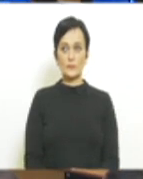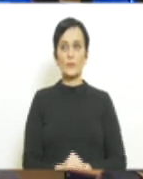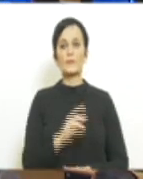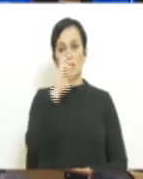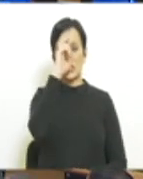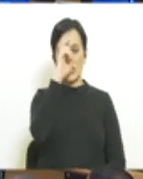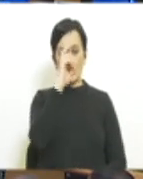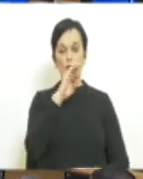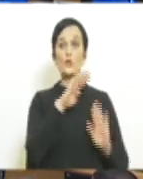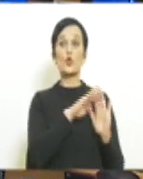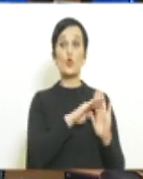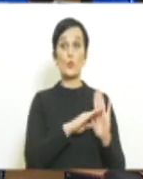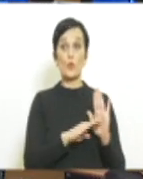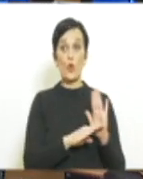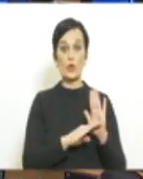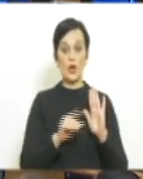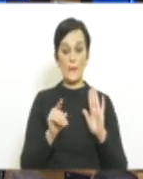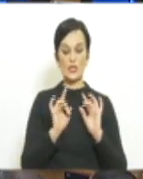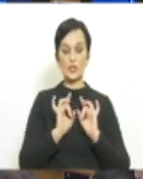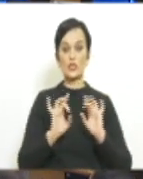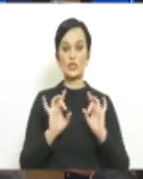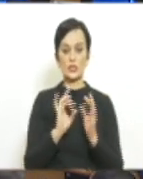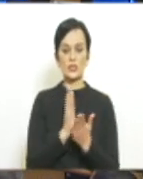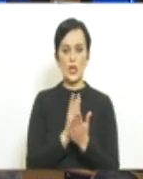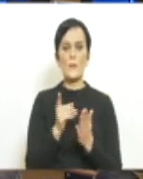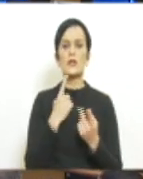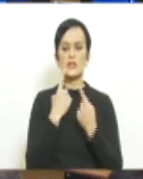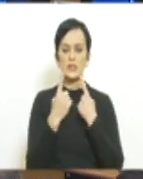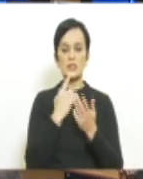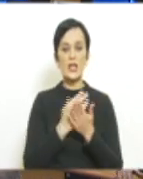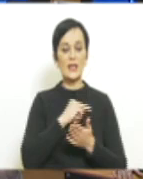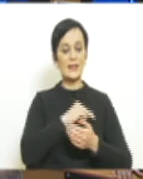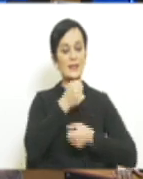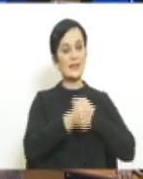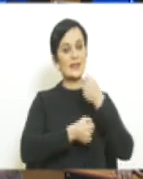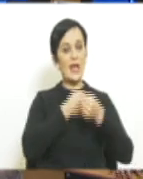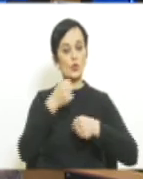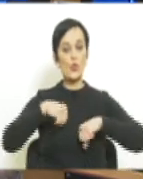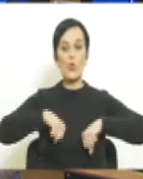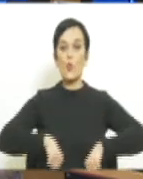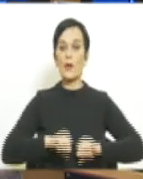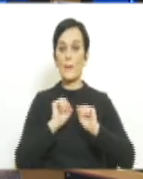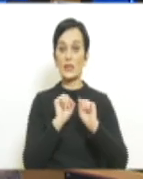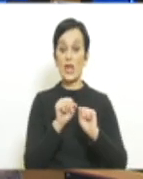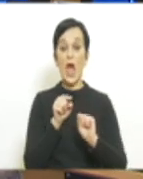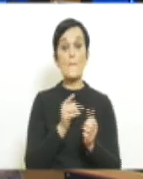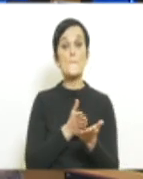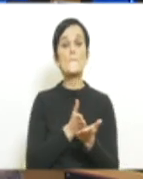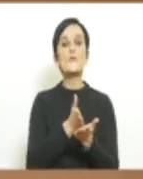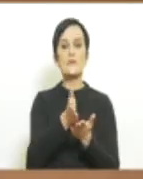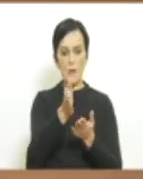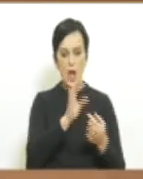სამთავრობო პროგრამაში, რომელიც წარმოდგენილია, არის საუბარი დასაქმებულთა უფლებების დაცვაზე და ამ მიმართულებით